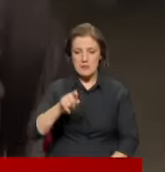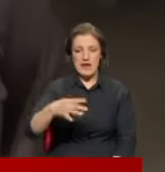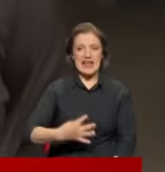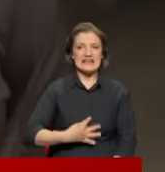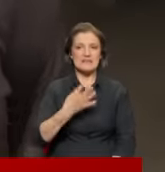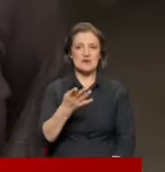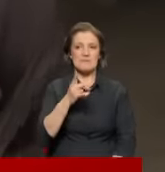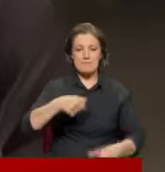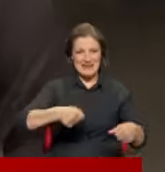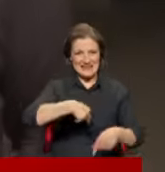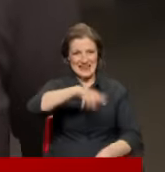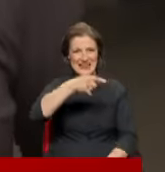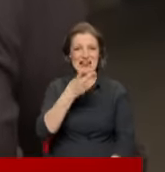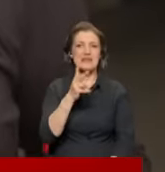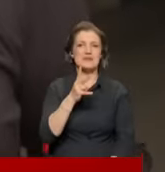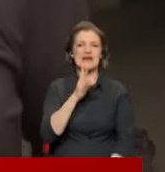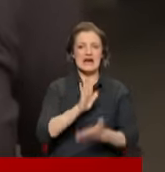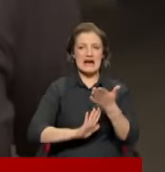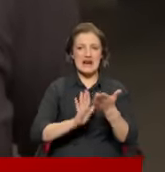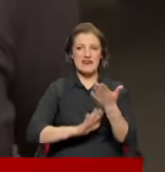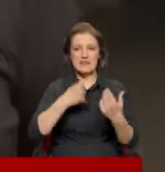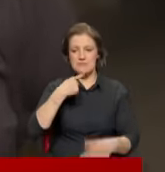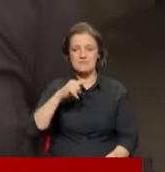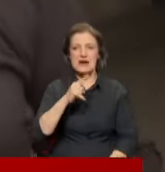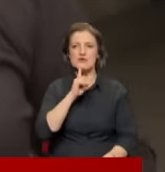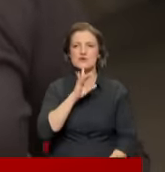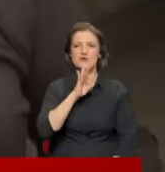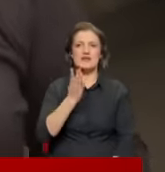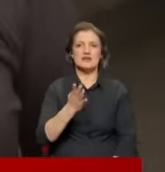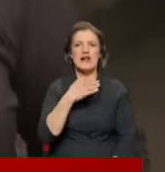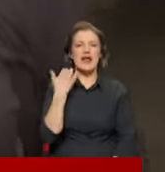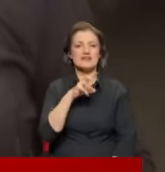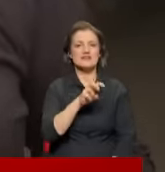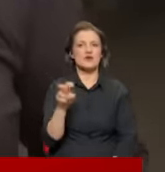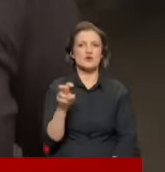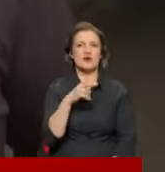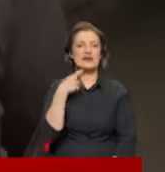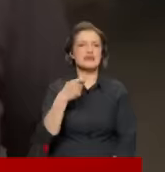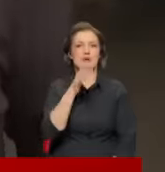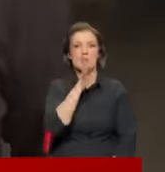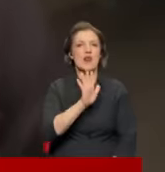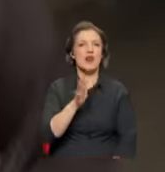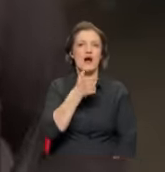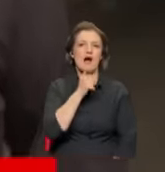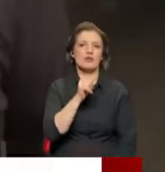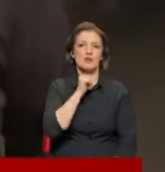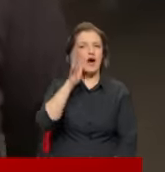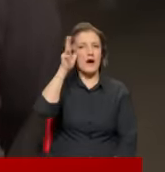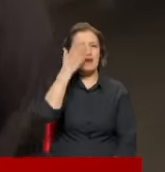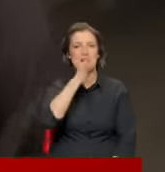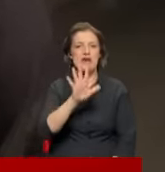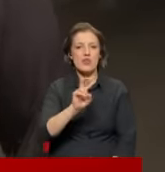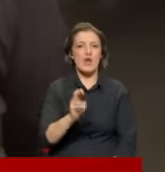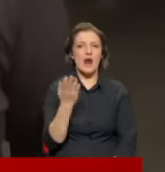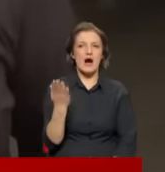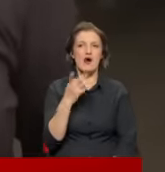2000 TL'den aşağı çıkamazsın. Kahvaltılık biber 150 TL, et dolmuş 800 TL, kıyma 550, 600. Ya Amerika'da 5 dolar